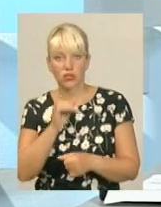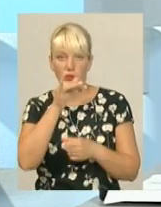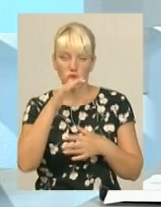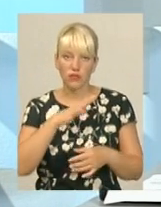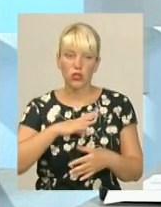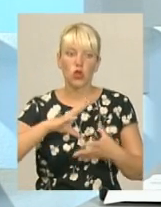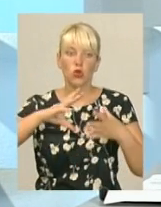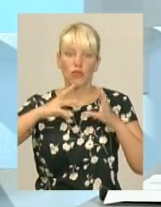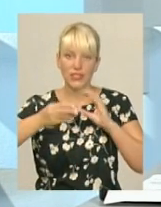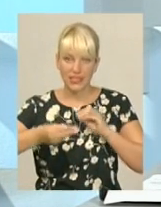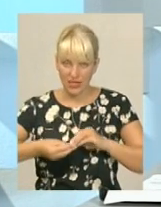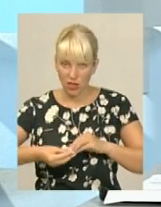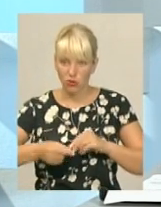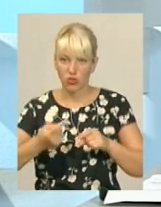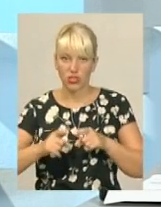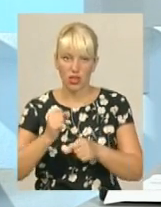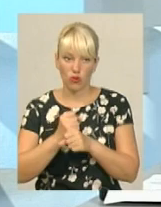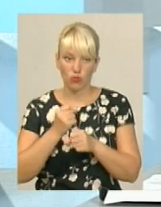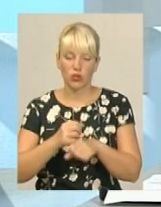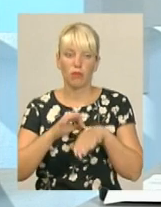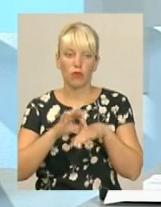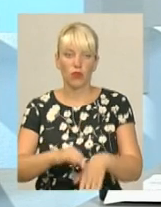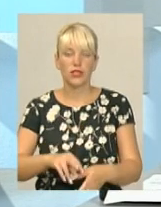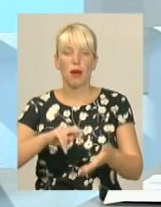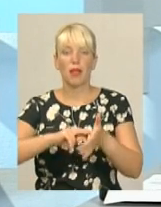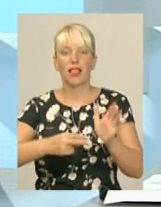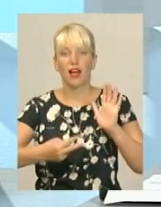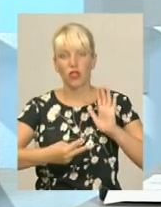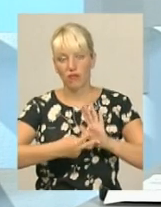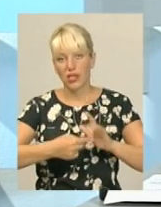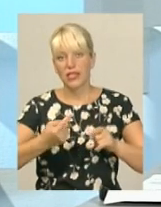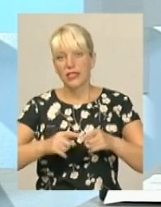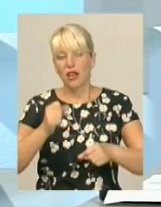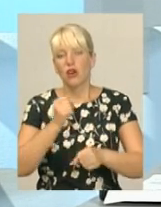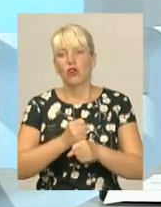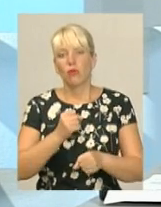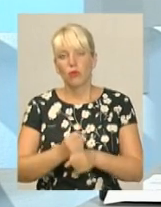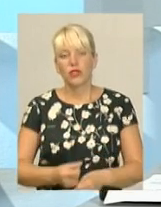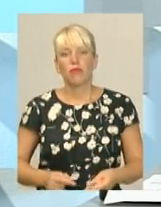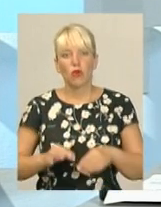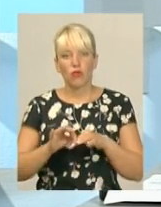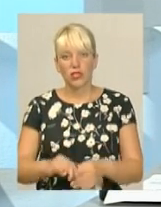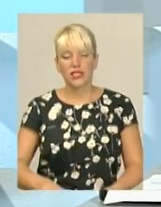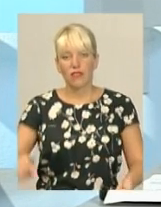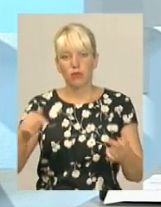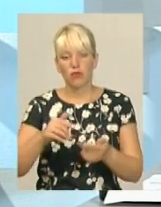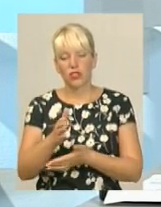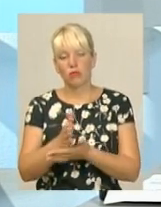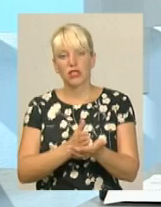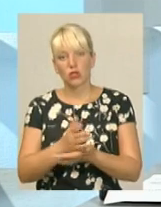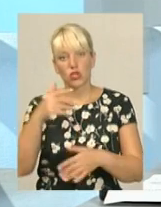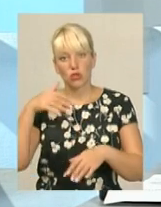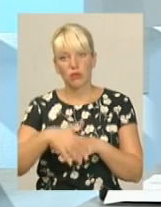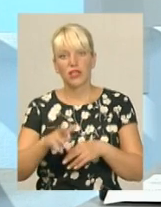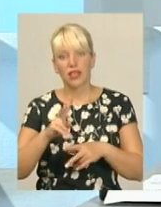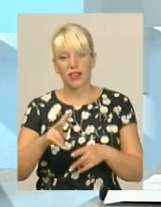цілому ця робота, вона проводиться планово, ця робота проводиться відповідними службами. І зрозуміло, що як